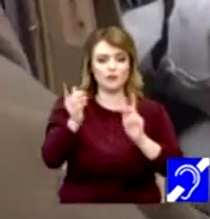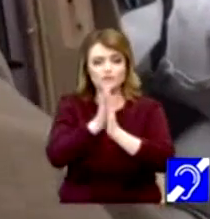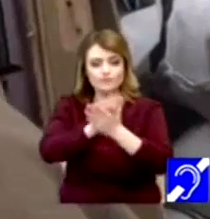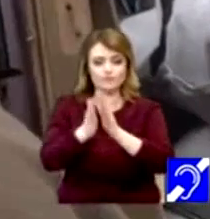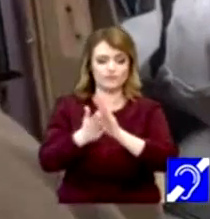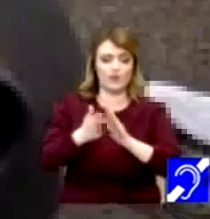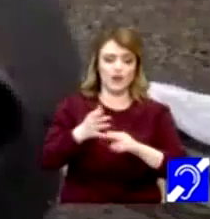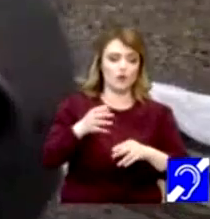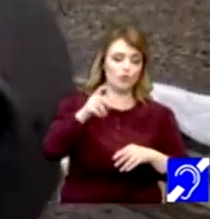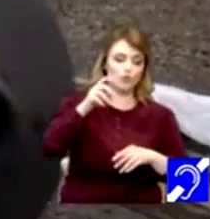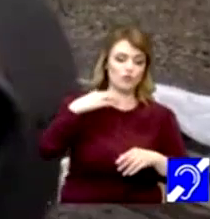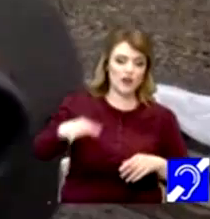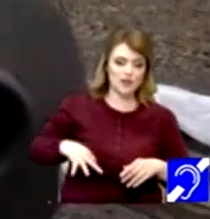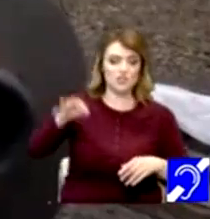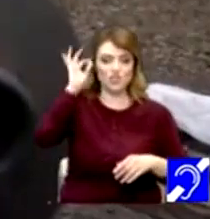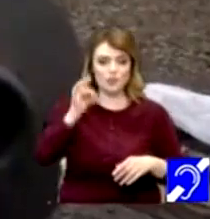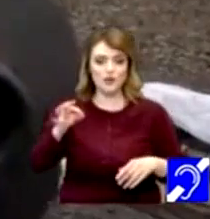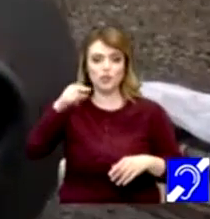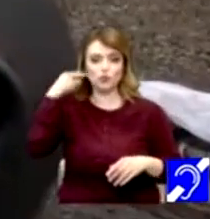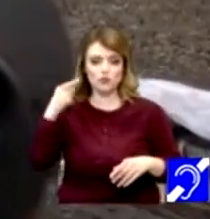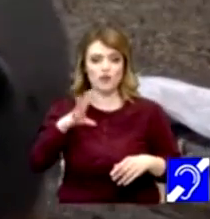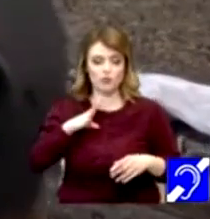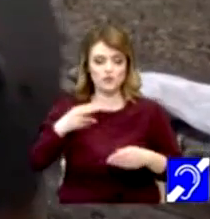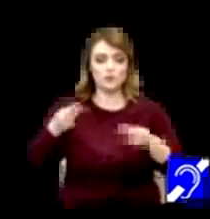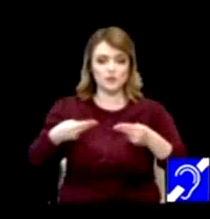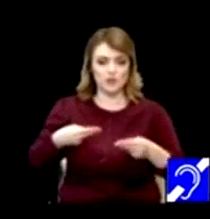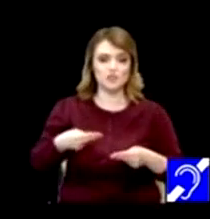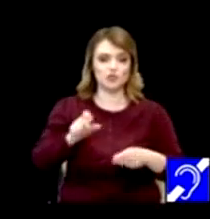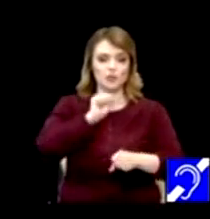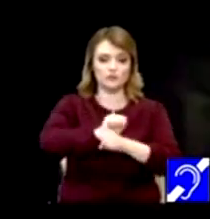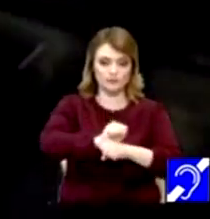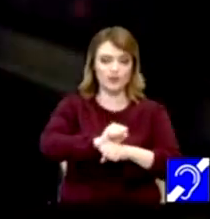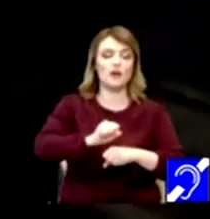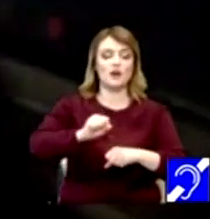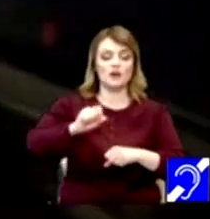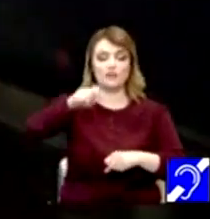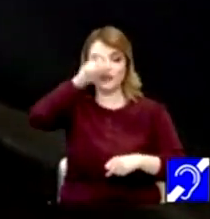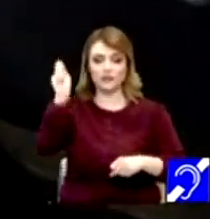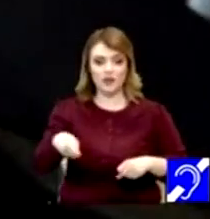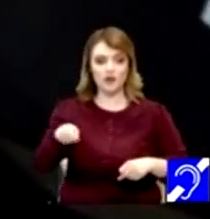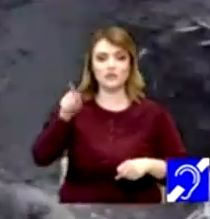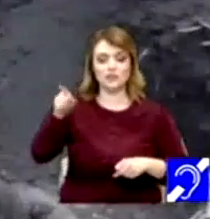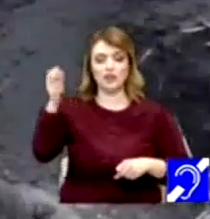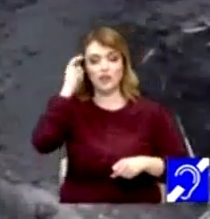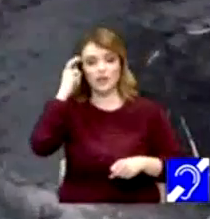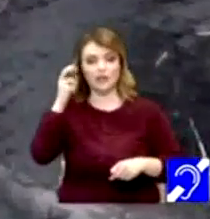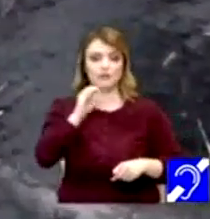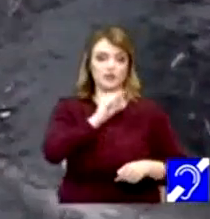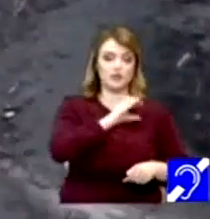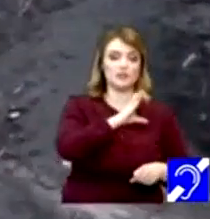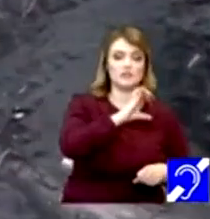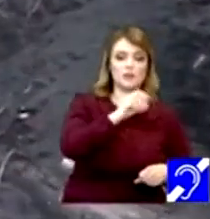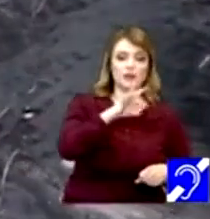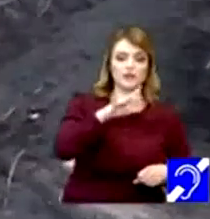participarea Ucrainei, Rusiei, Franței și Germaniei, a fost încheiat un acord de încetare a focului între Kiev și separatiști. În ciuda acestuia,